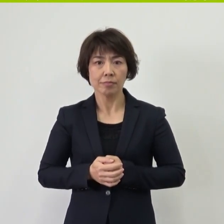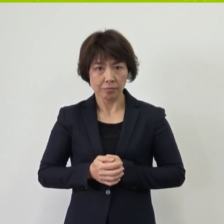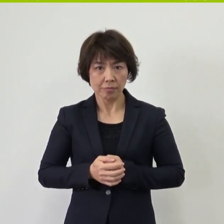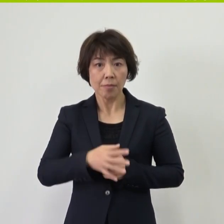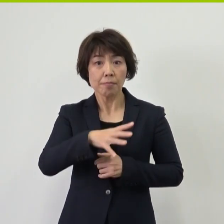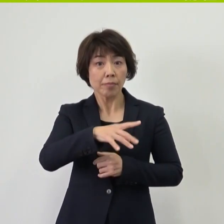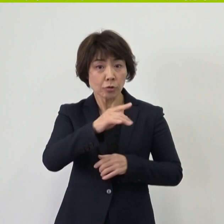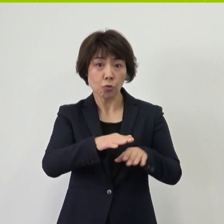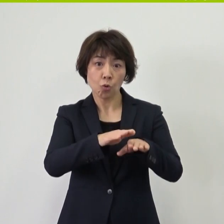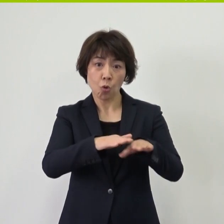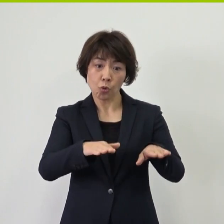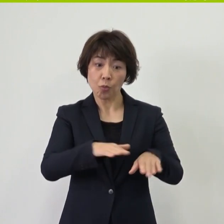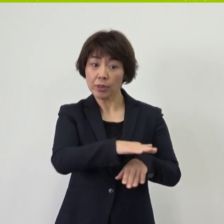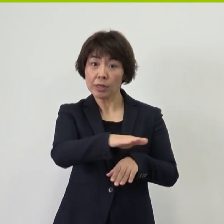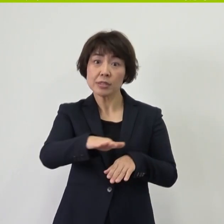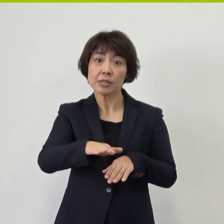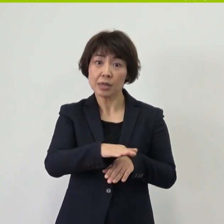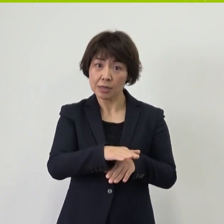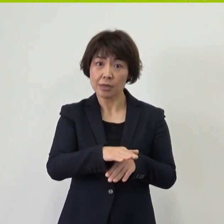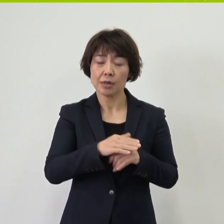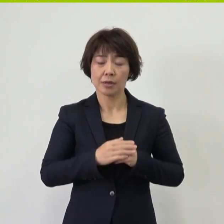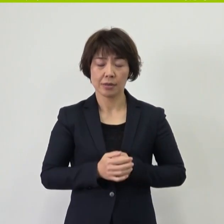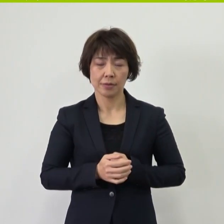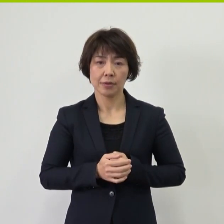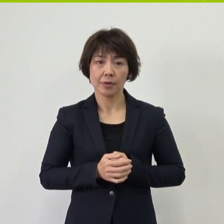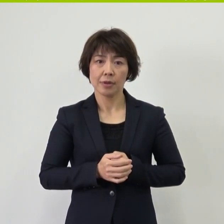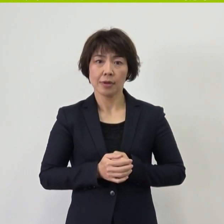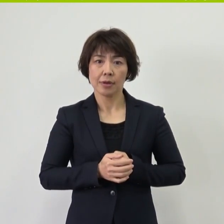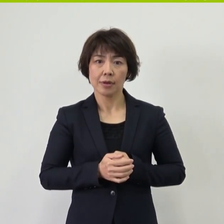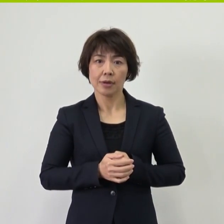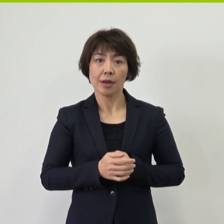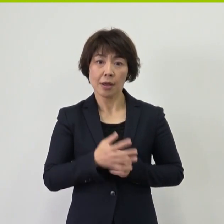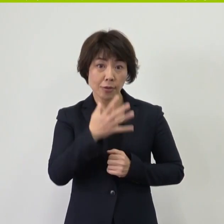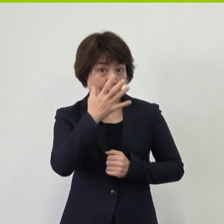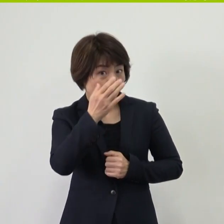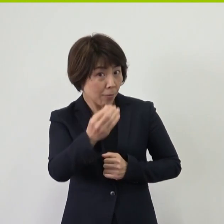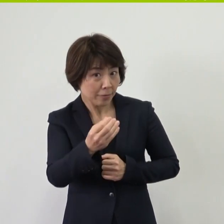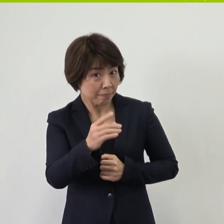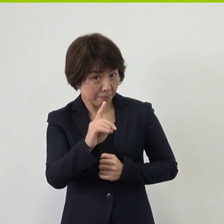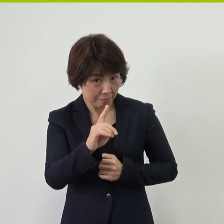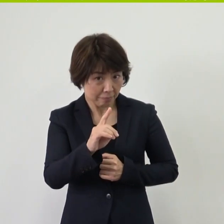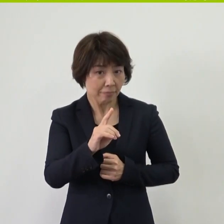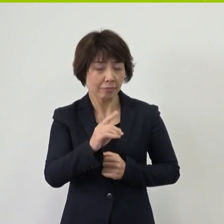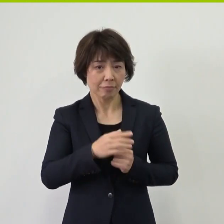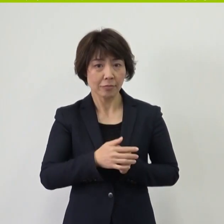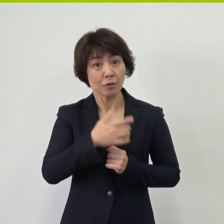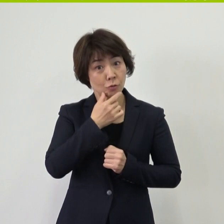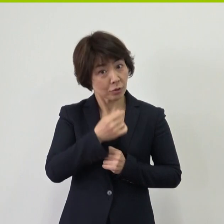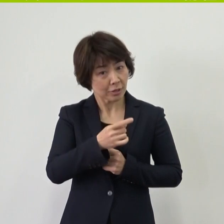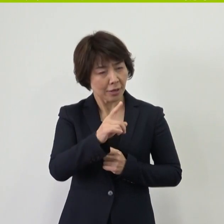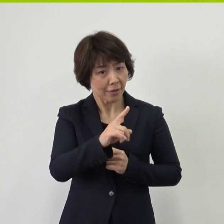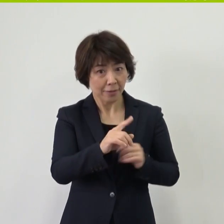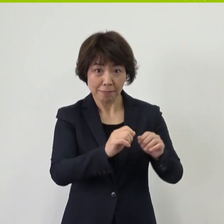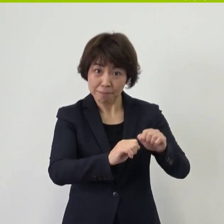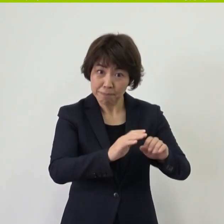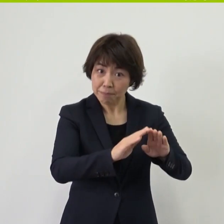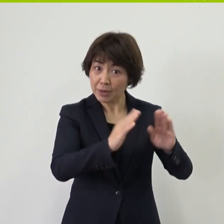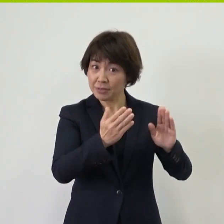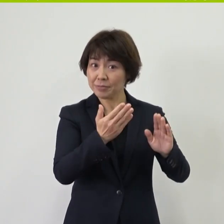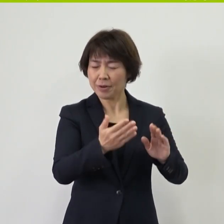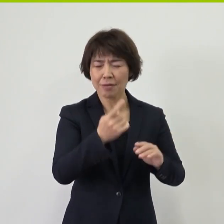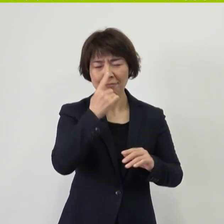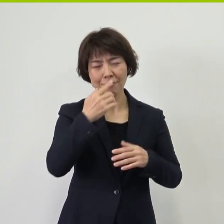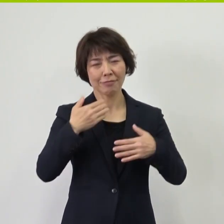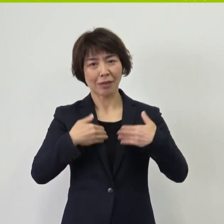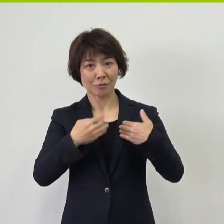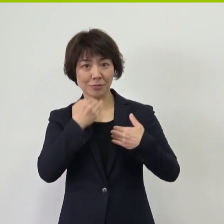をまずでも子どもたちの、どんなものが彼らが興味を持って好きで始まるかということを